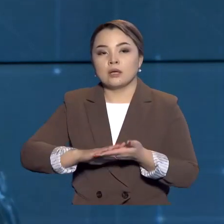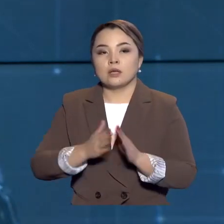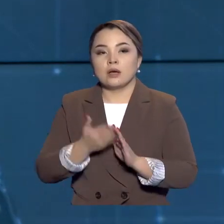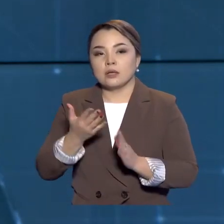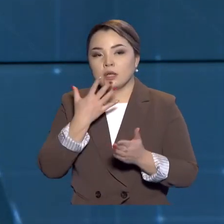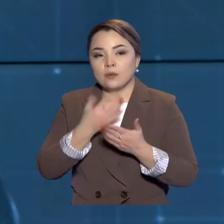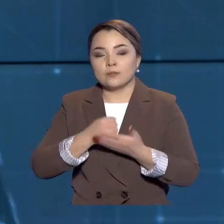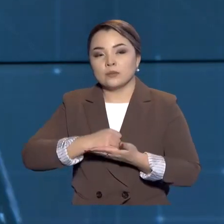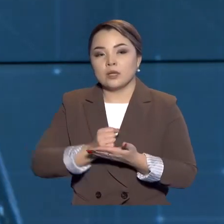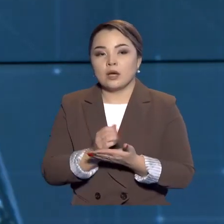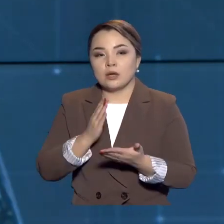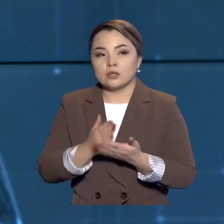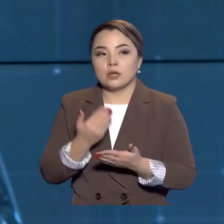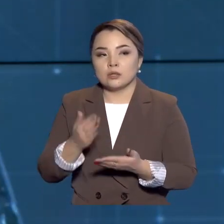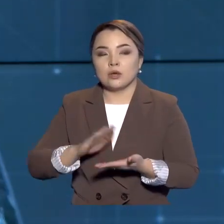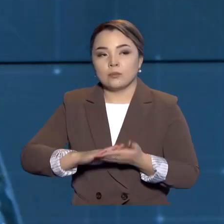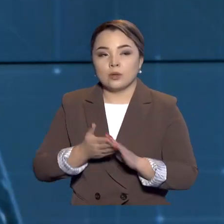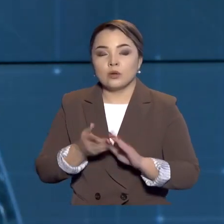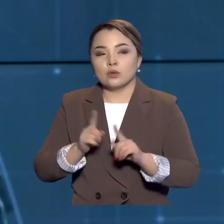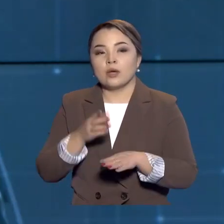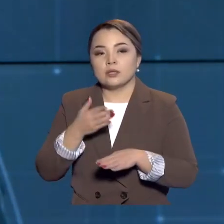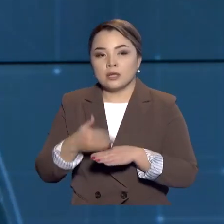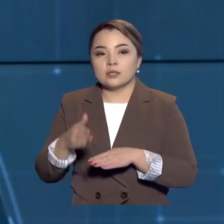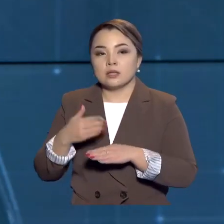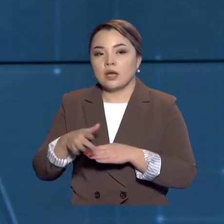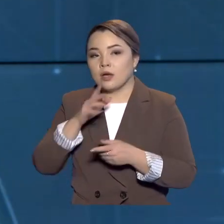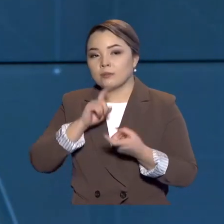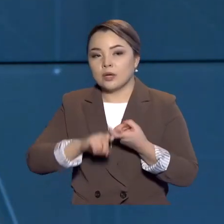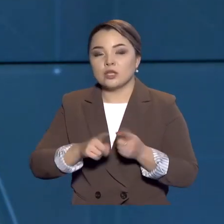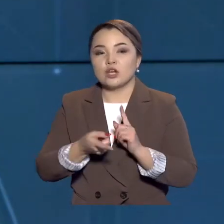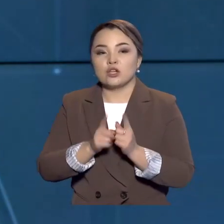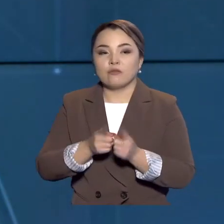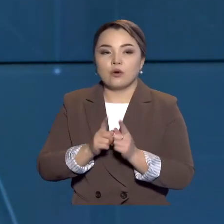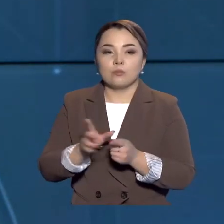барлық кемшіліктерді жеңу, кезең-кезеңмен және жүйелі реформаларды жалғастыру.